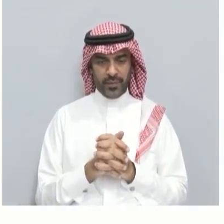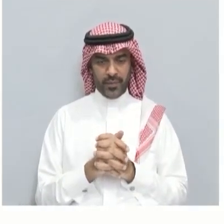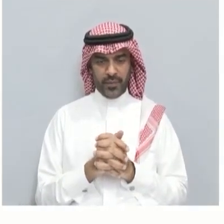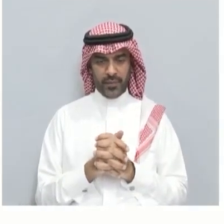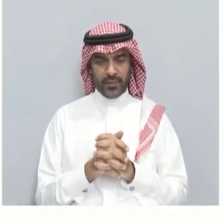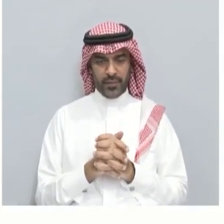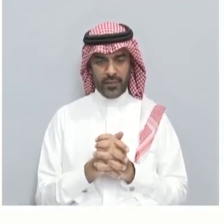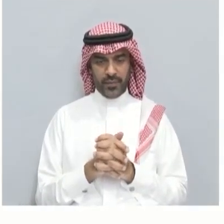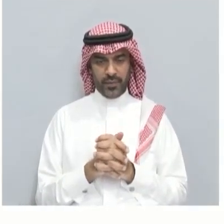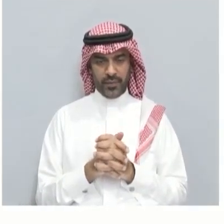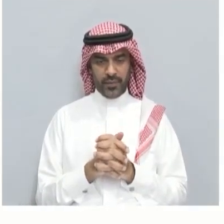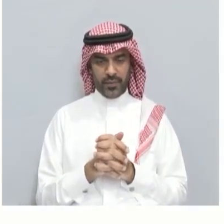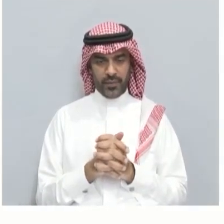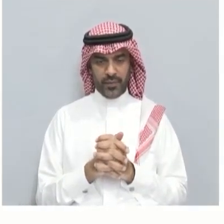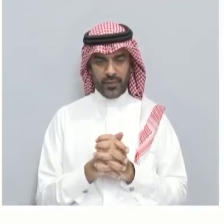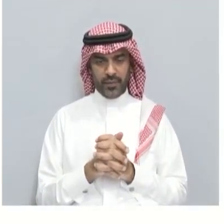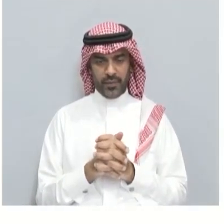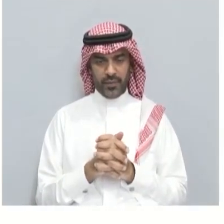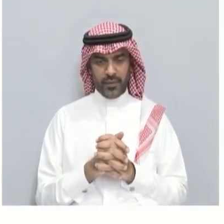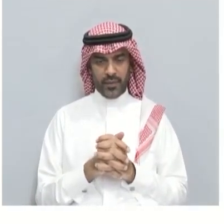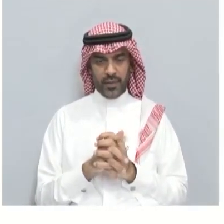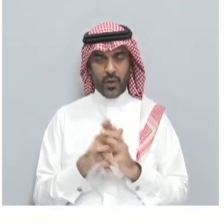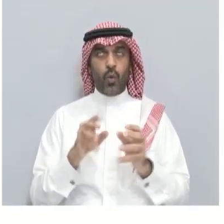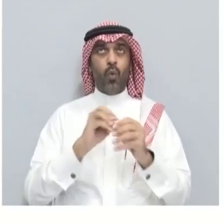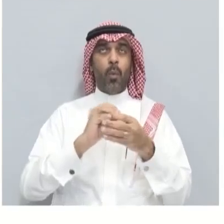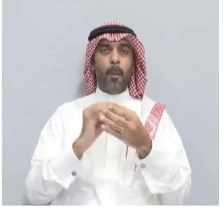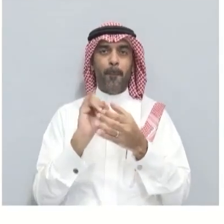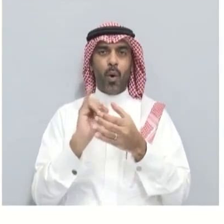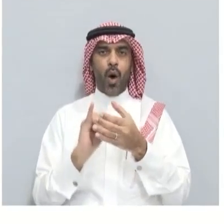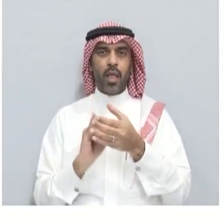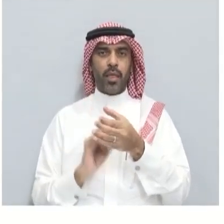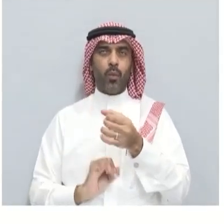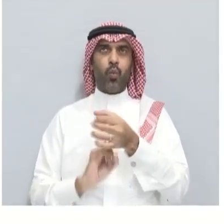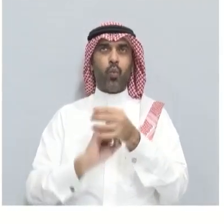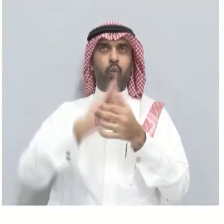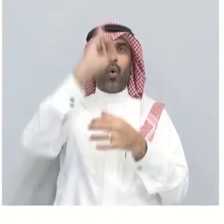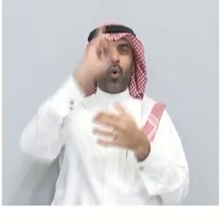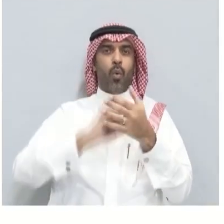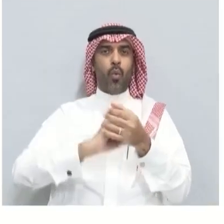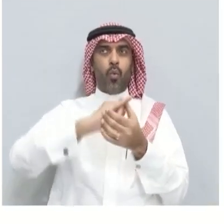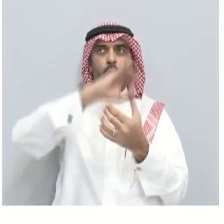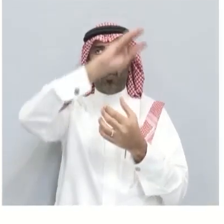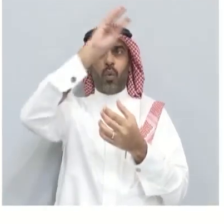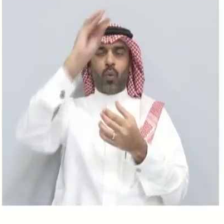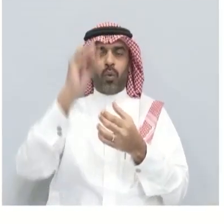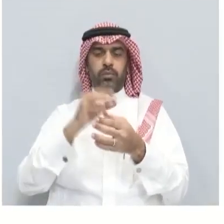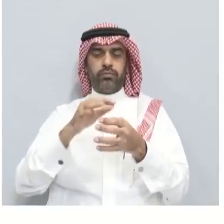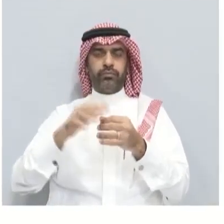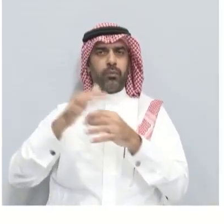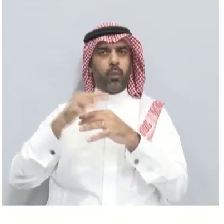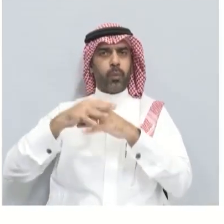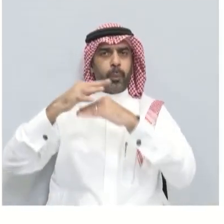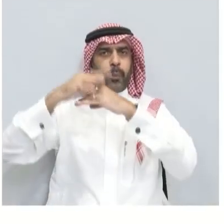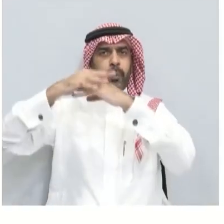المتصلبه على شكل مخروط طوله اقل من 300 ماذا من 300 اذا هي اصغر البراكين حجما بينما اكبر البراكين هي ماذا